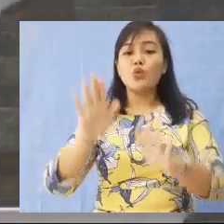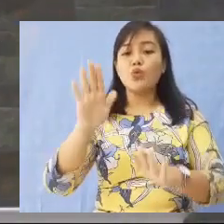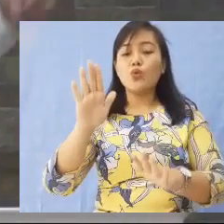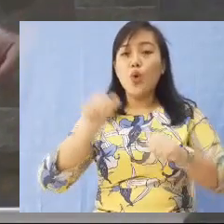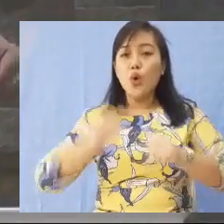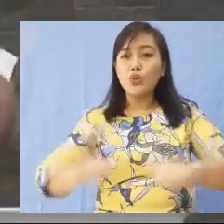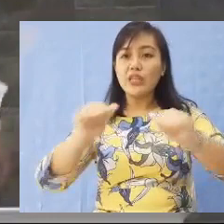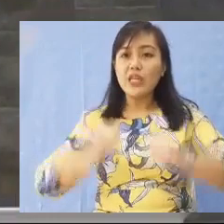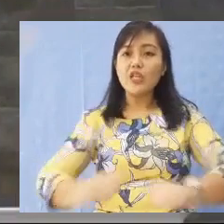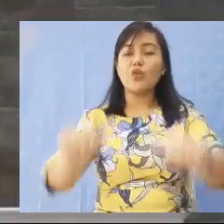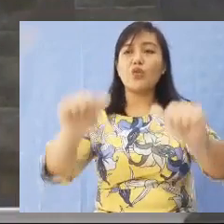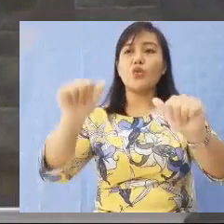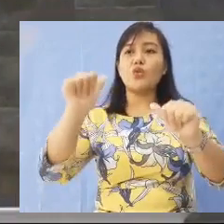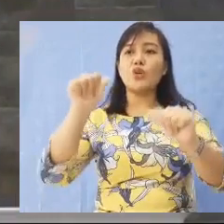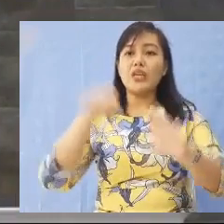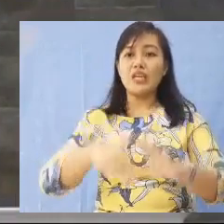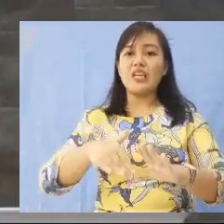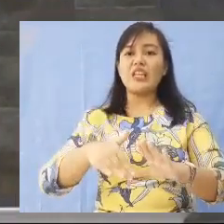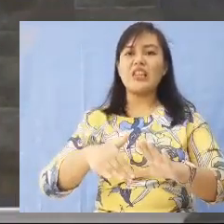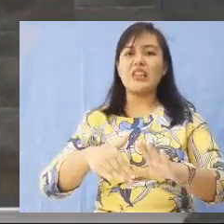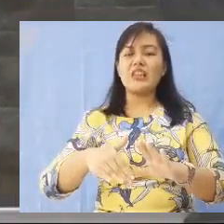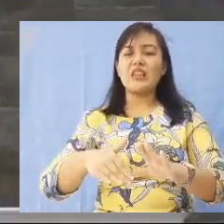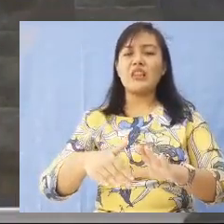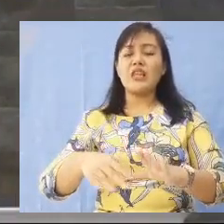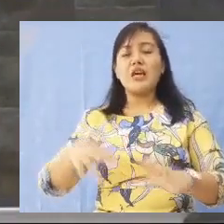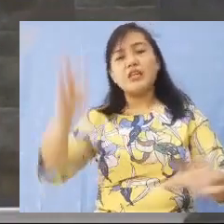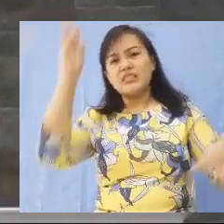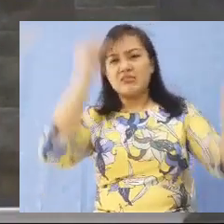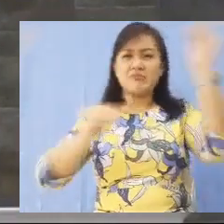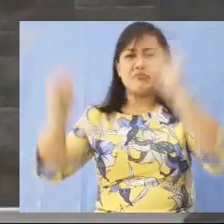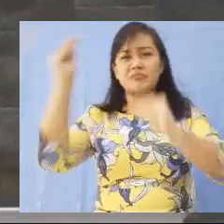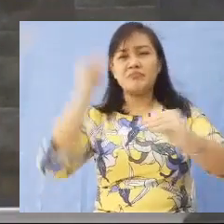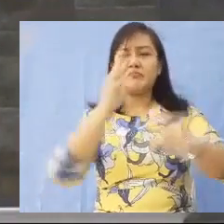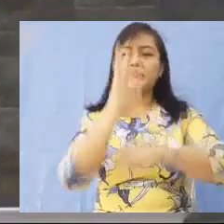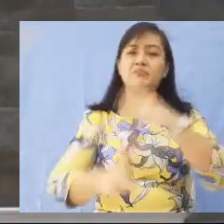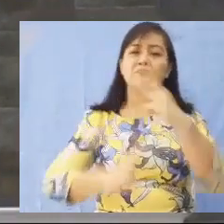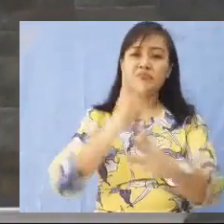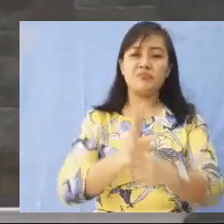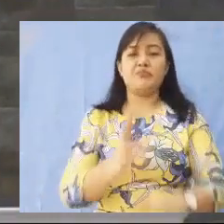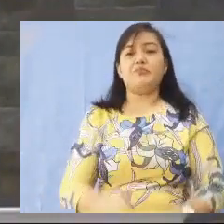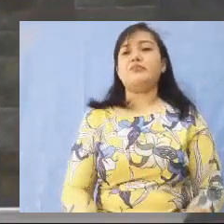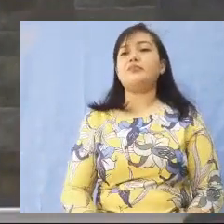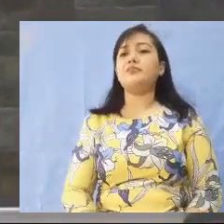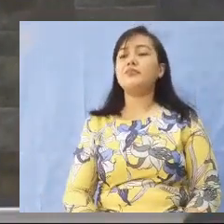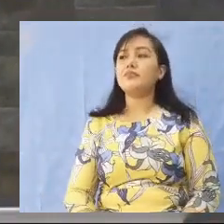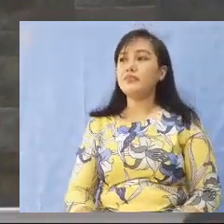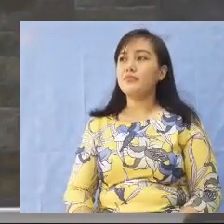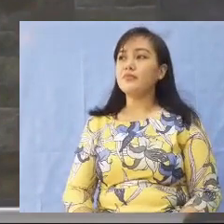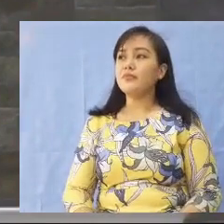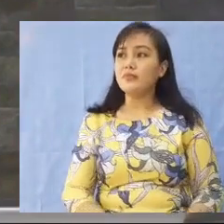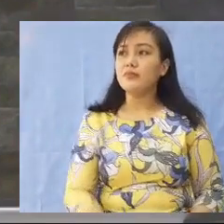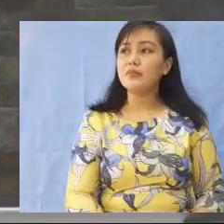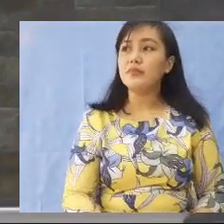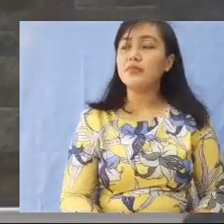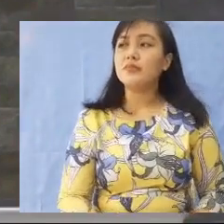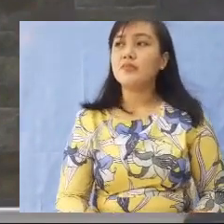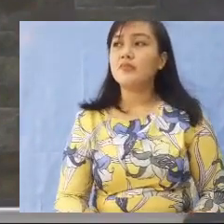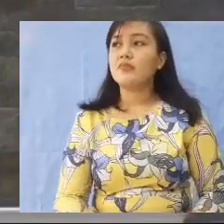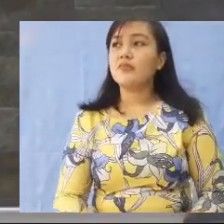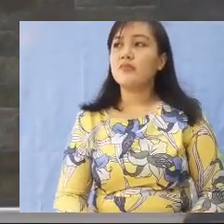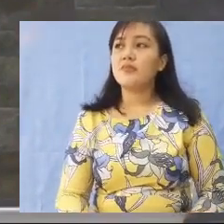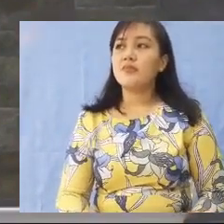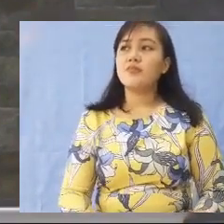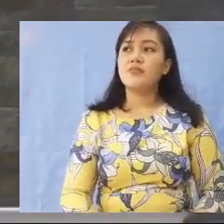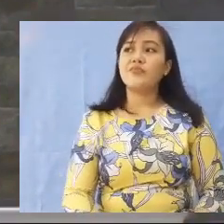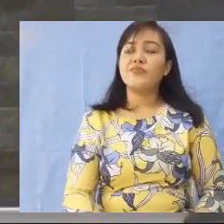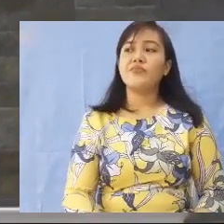this troubled world. Ah, di ba? Kaya nga, totoo yung sinabi ng mga nasa gobyerno, ang